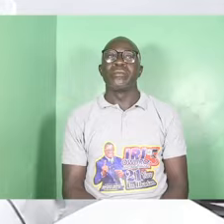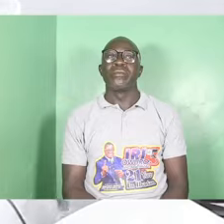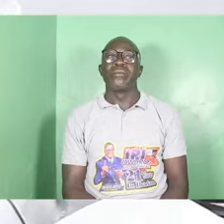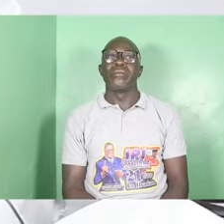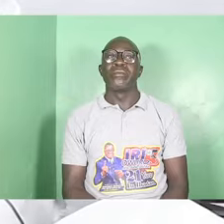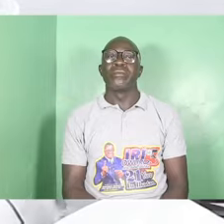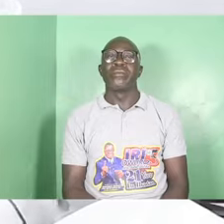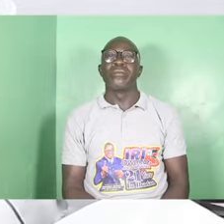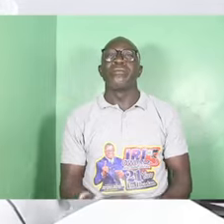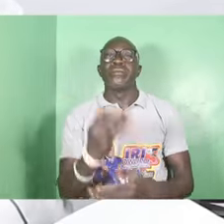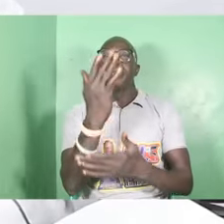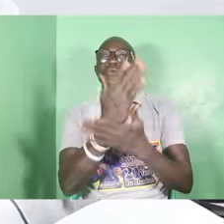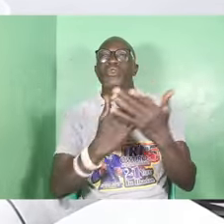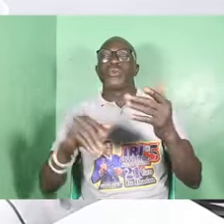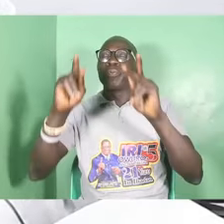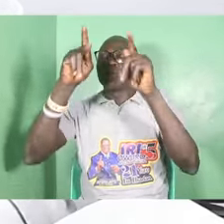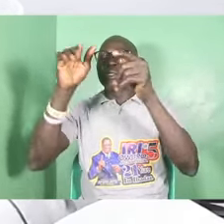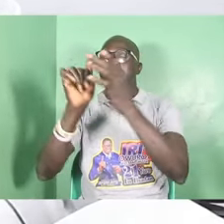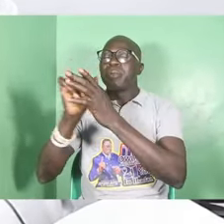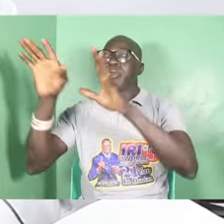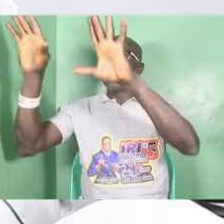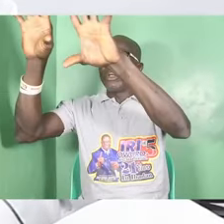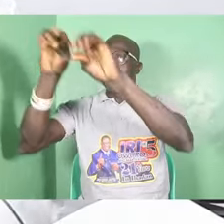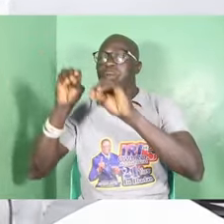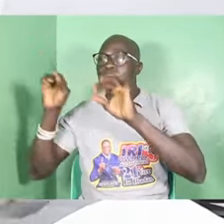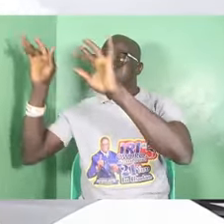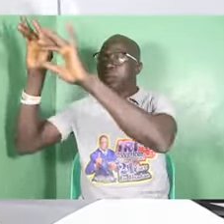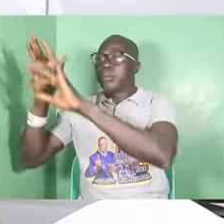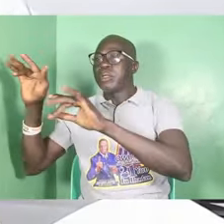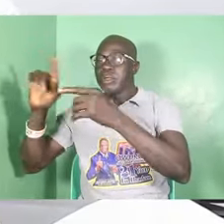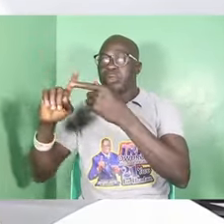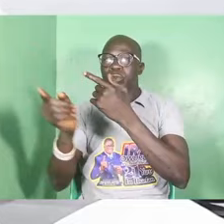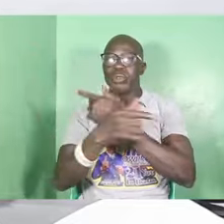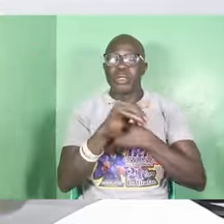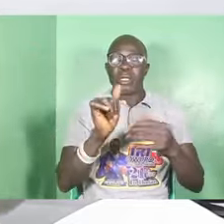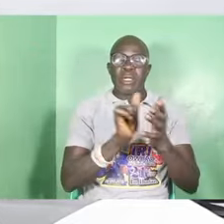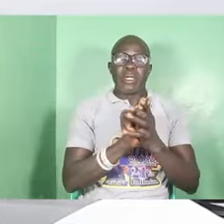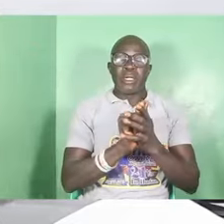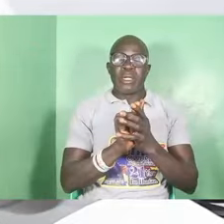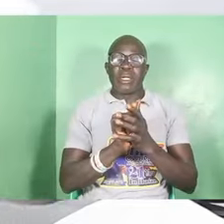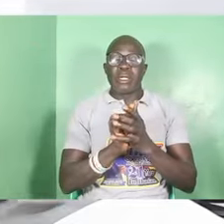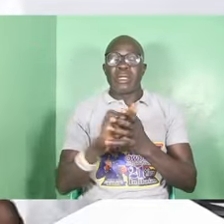Ẹnìkan tí àánú tọ́ sí lónìí. The person that wants to receive mercy today. Tí òun gbọ́dọ̀